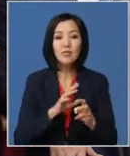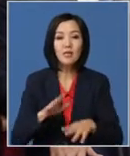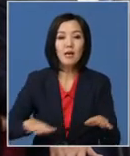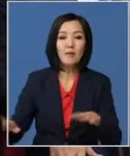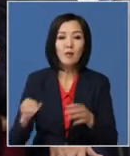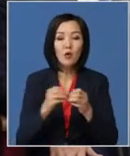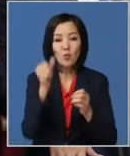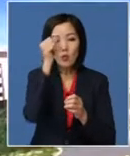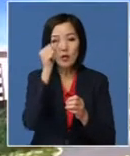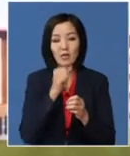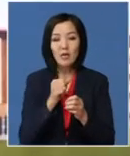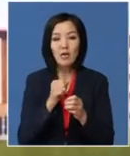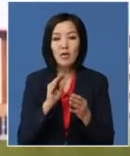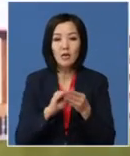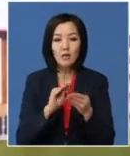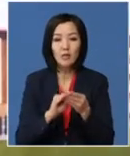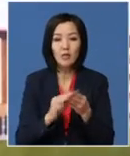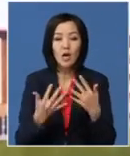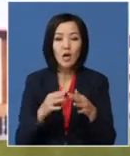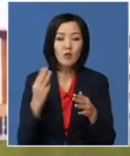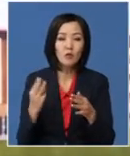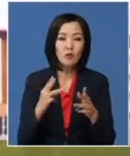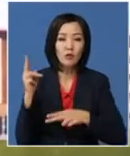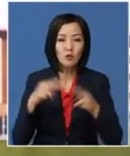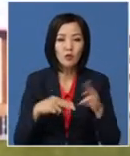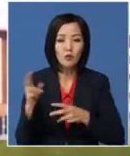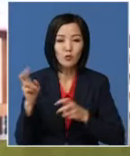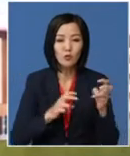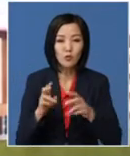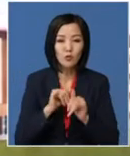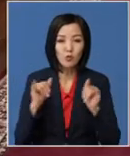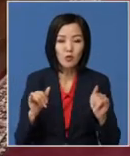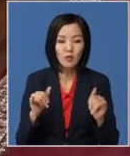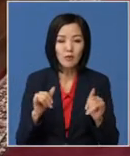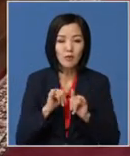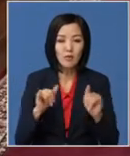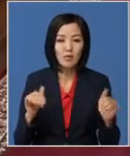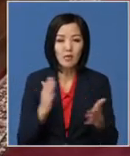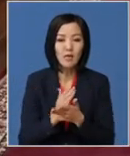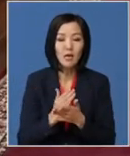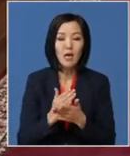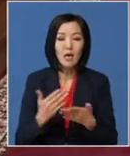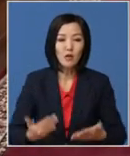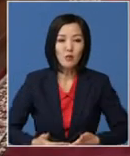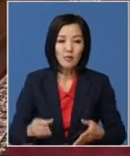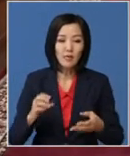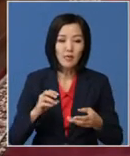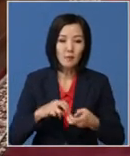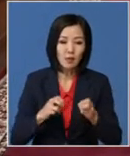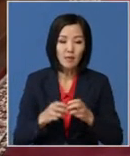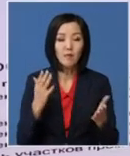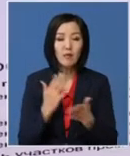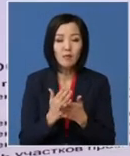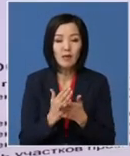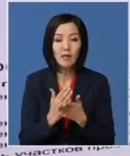айдағы экономикалық өсім қалыпты. Ауыл шаруашылық, құрылыс, өндіріс өркендеп келеді. Десе де әлеуметтік салада әлі де болса түйіні тарқалмаған мәселелер